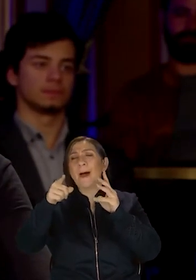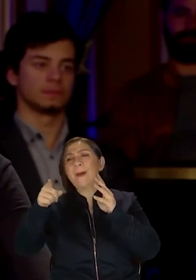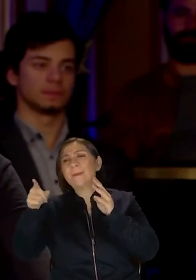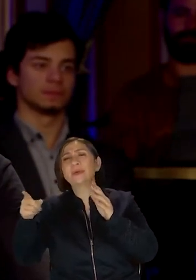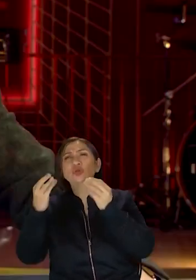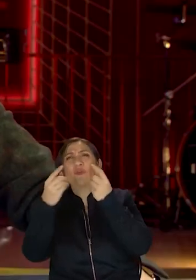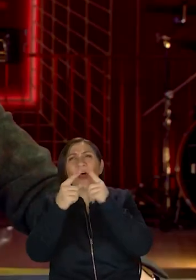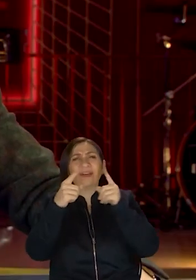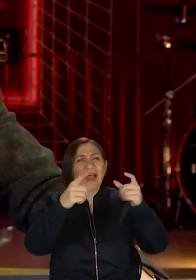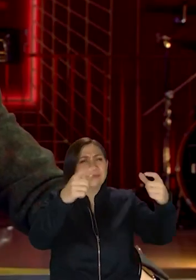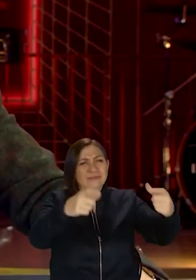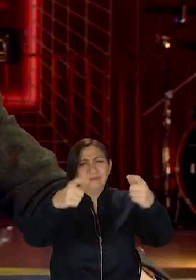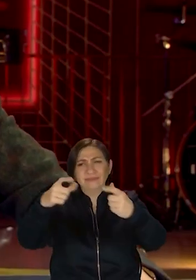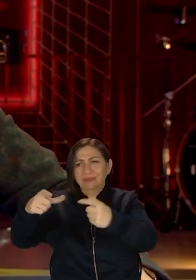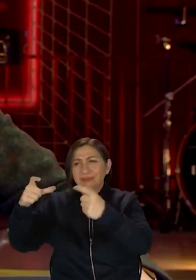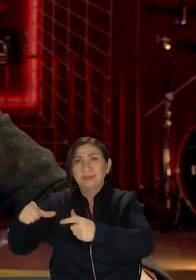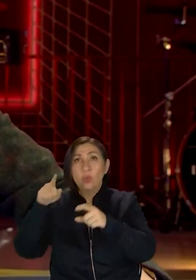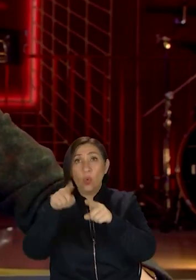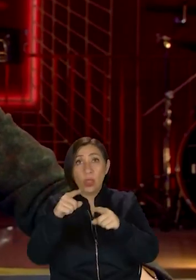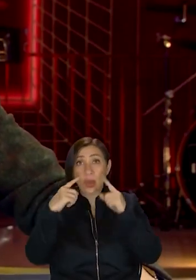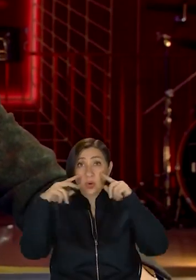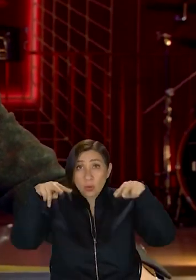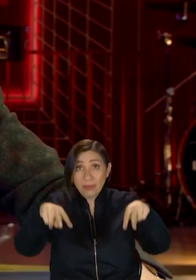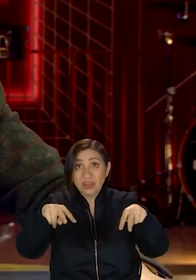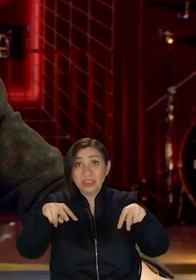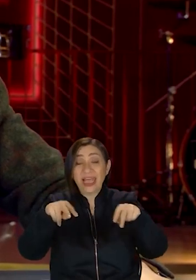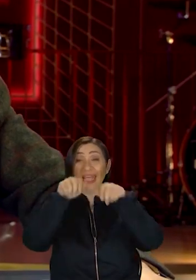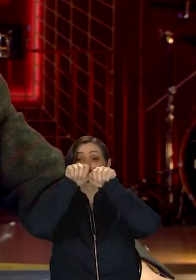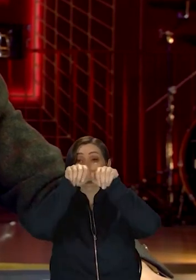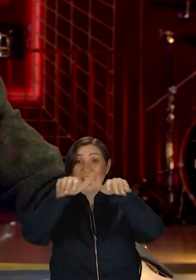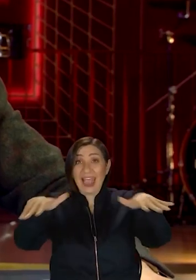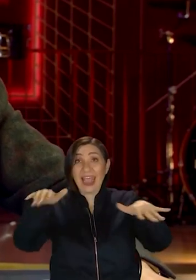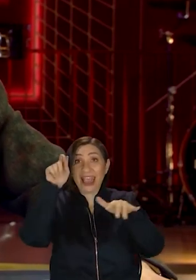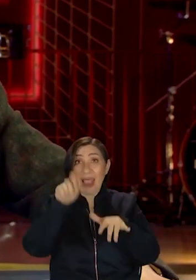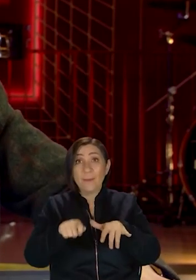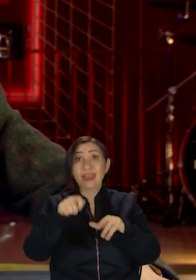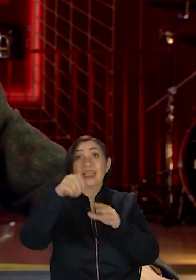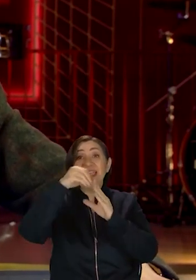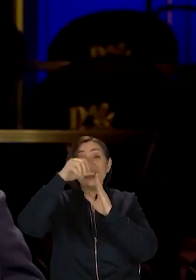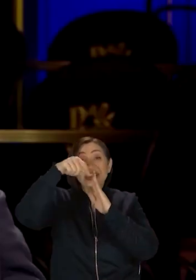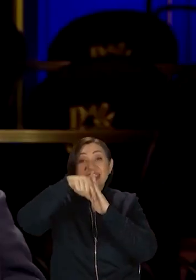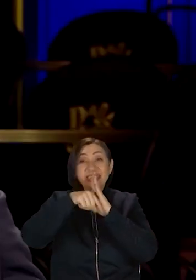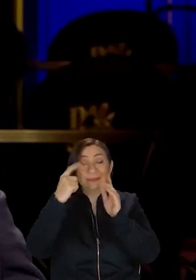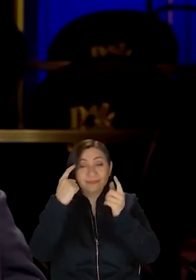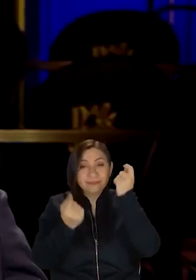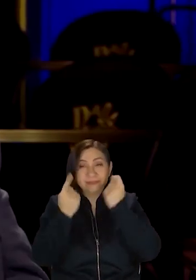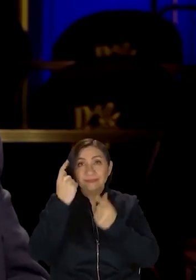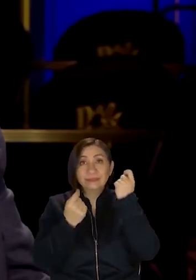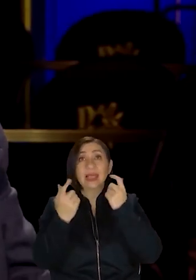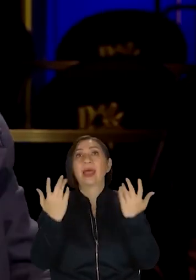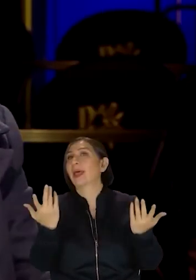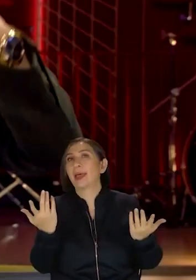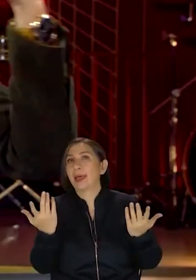sürü platform üzerinden yayın yapan içerikçiler.